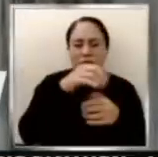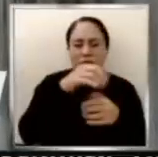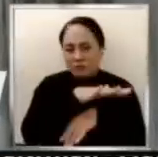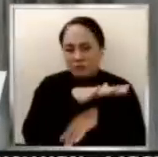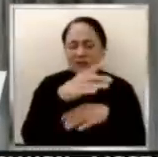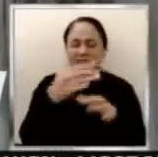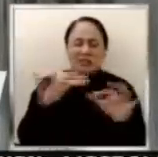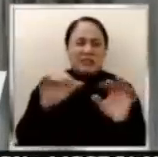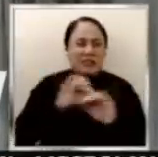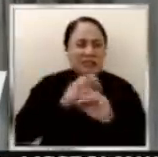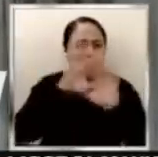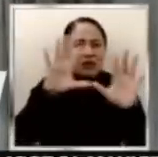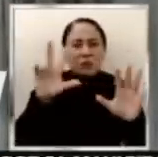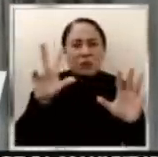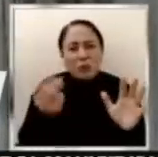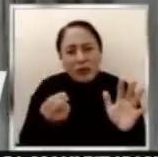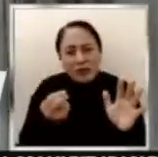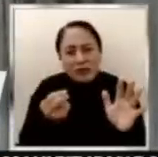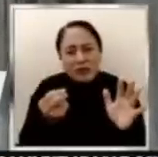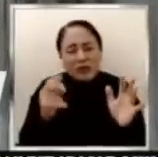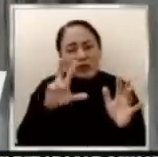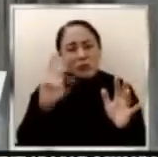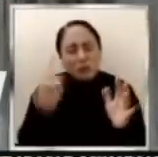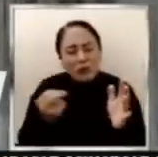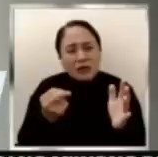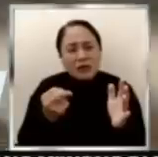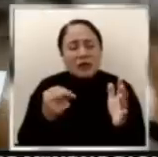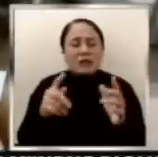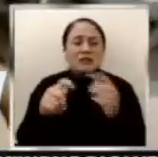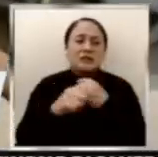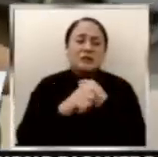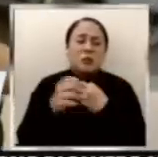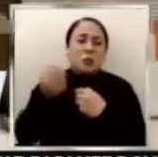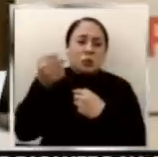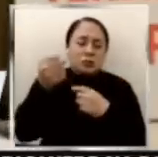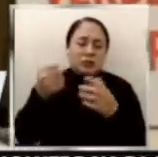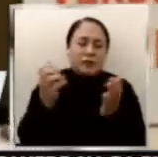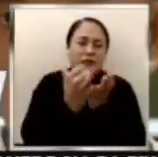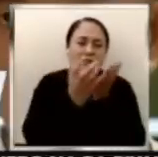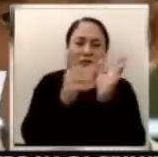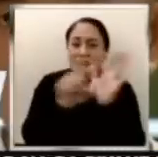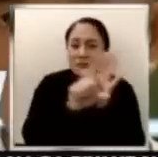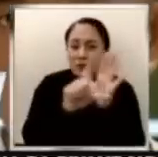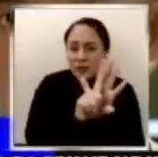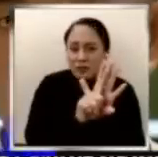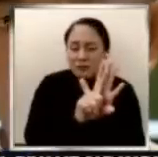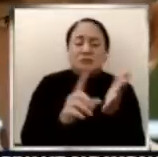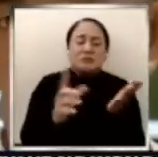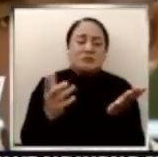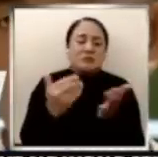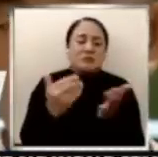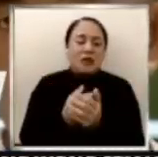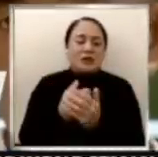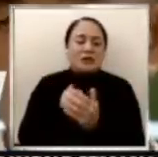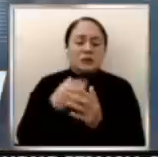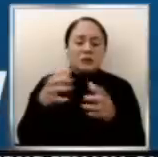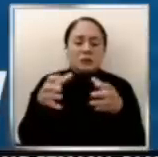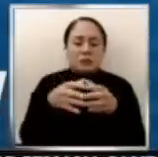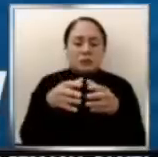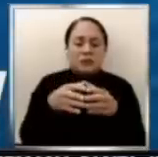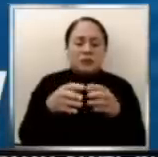kung hanggang kailan tatagal ang temporary fishing ban. Ayon sa grupong Philippine Movement for Climate